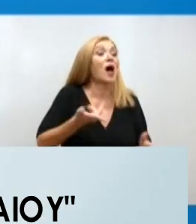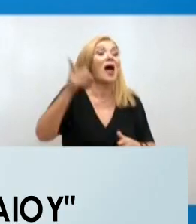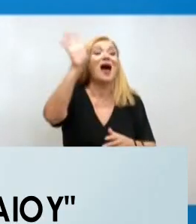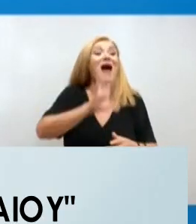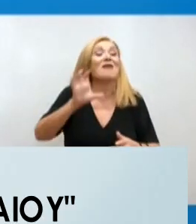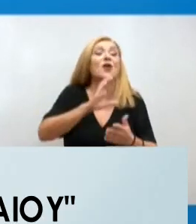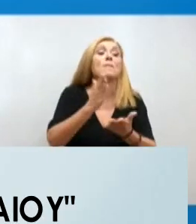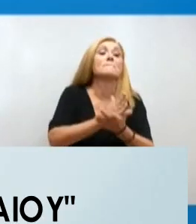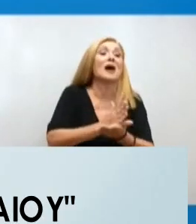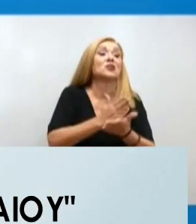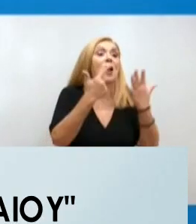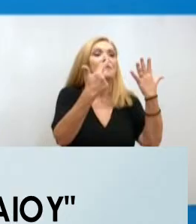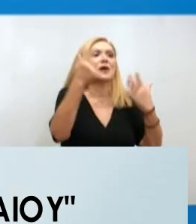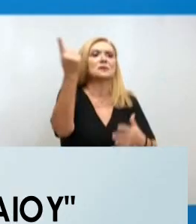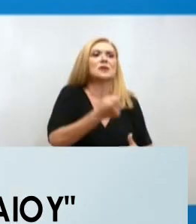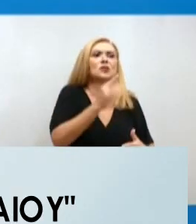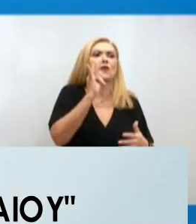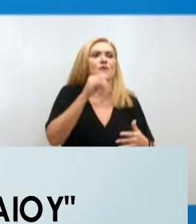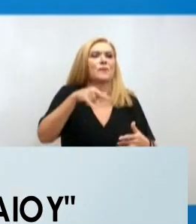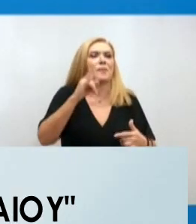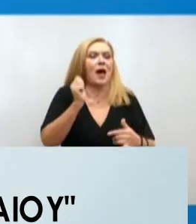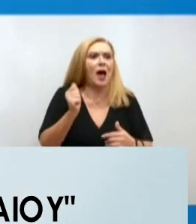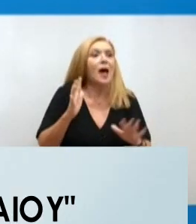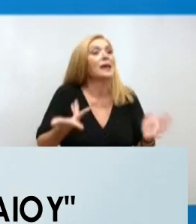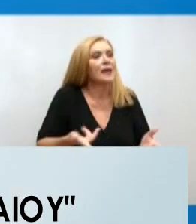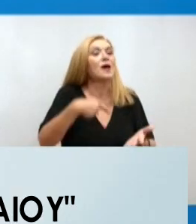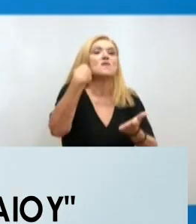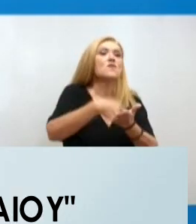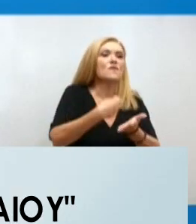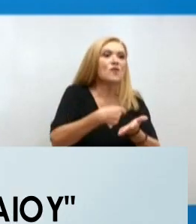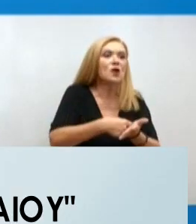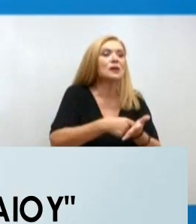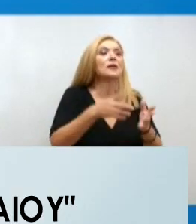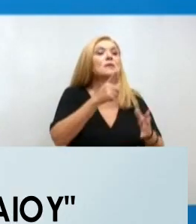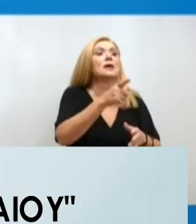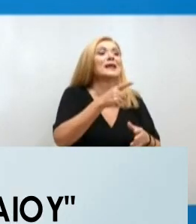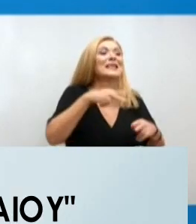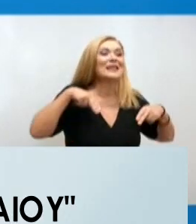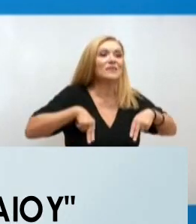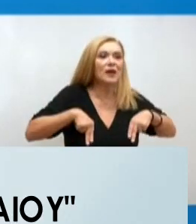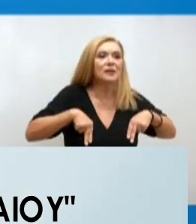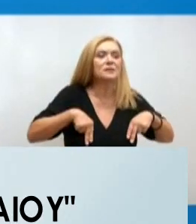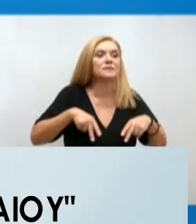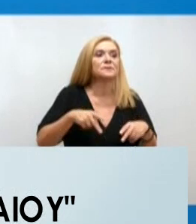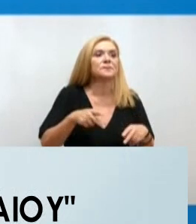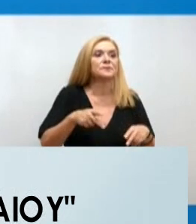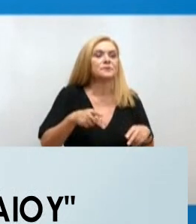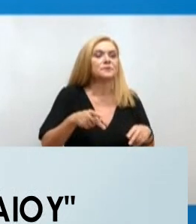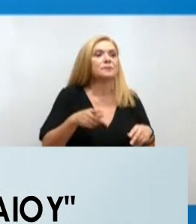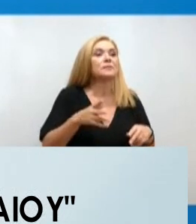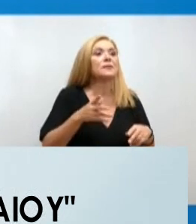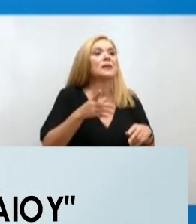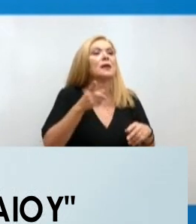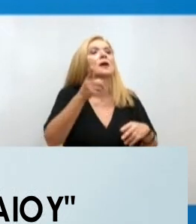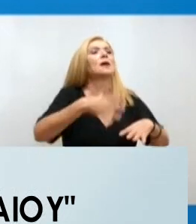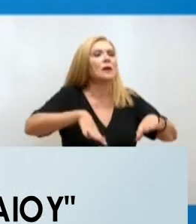μέσο όρο 7%. Και βέβαια στην φορολογική, επιθετική και άπλιστη πολιτική της κυβέρνησης, η οποία στείνει